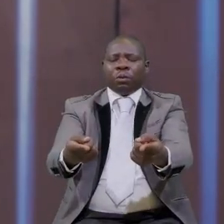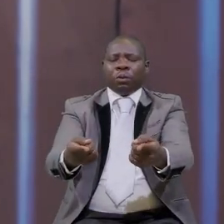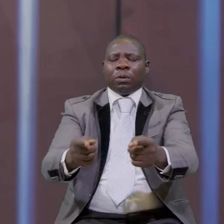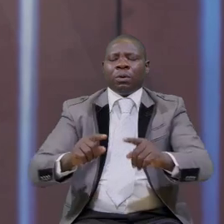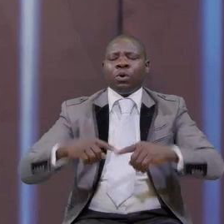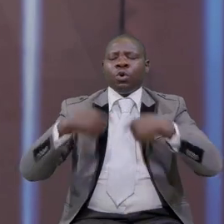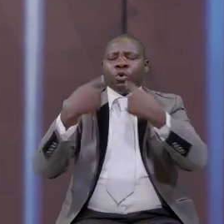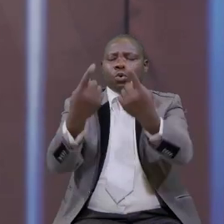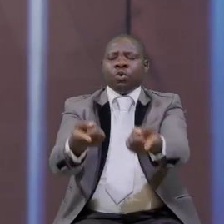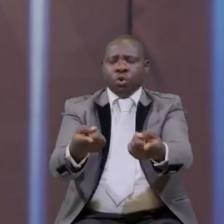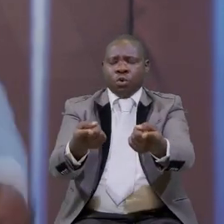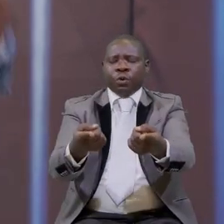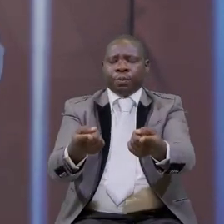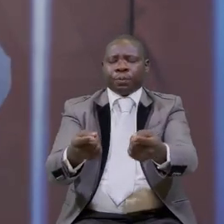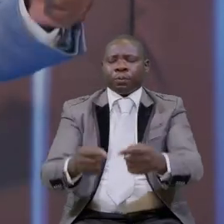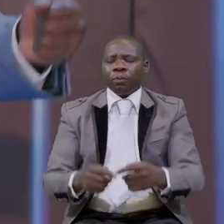Va.